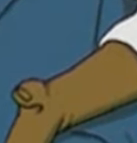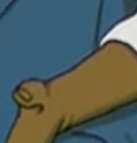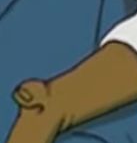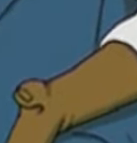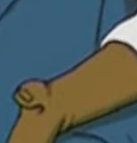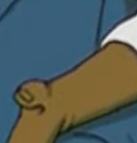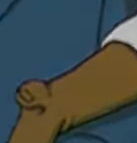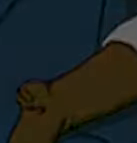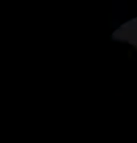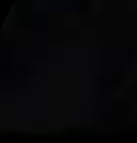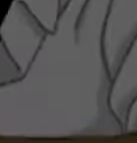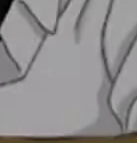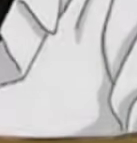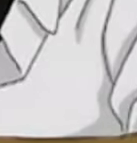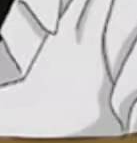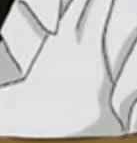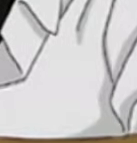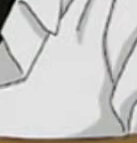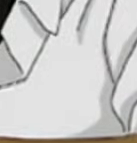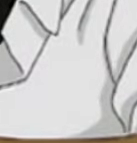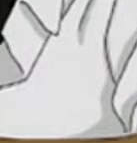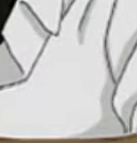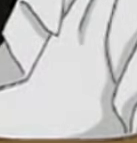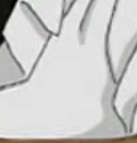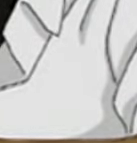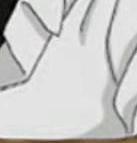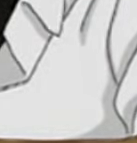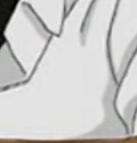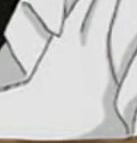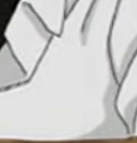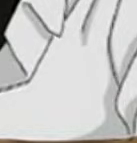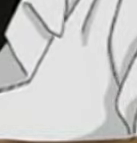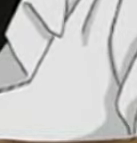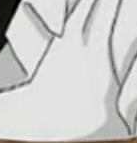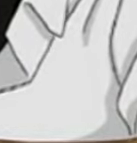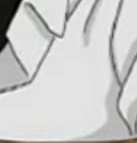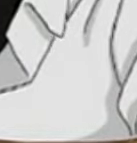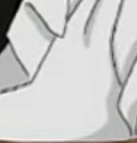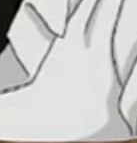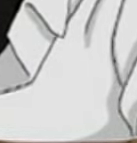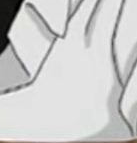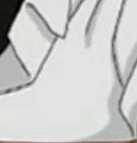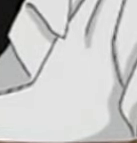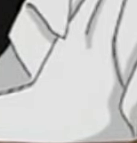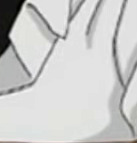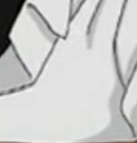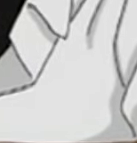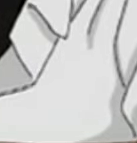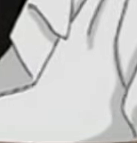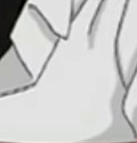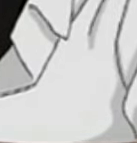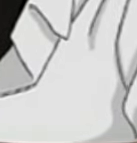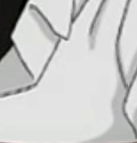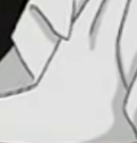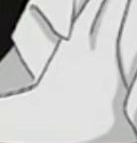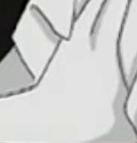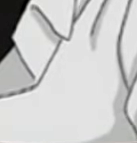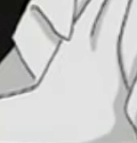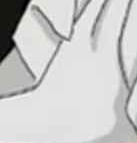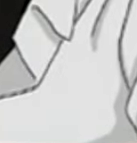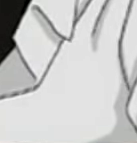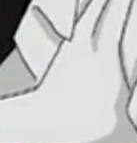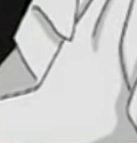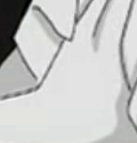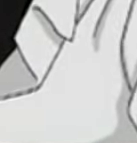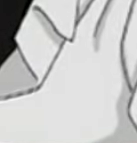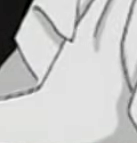ile jogging ingine ile jogging ya television ya kucheka. Sitasema hiyo jogging, na maanisha jogging ya brain,